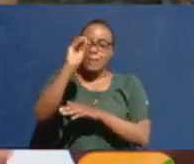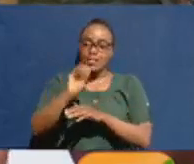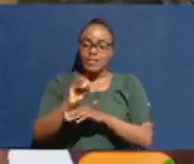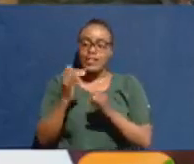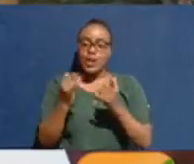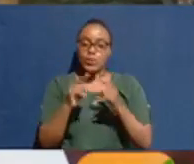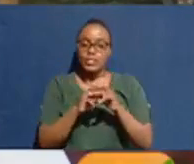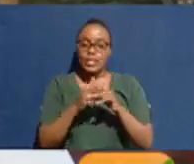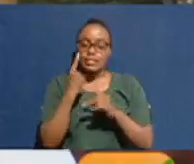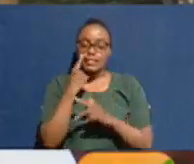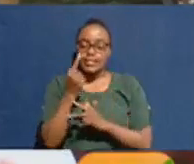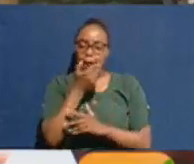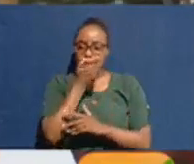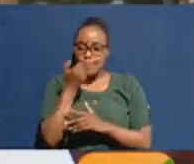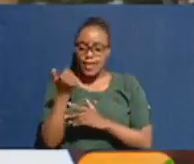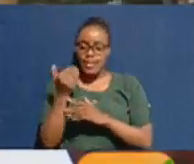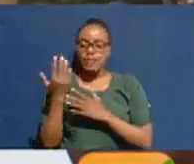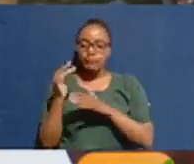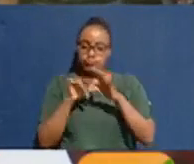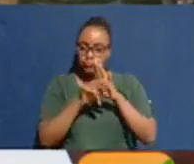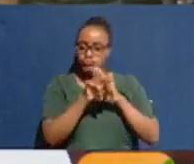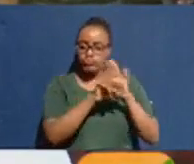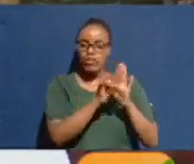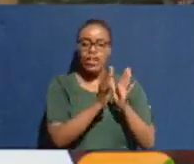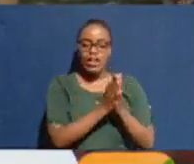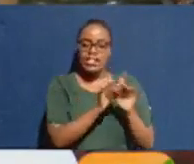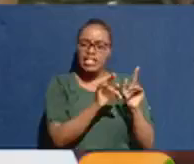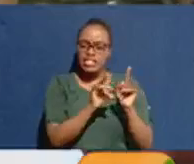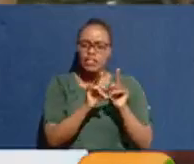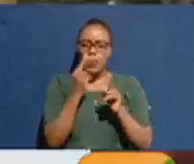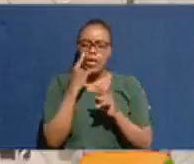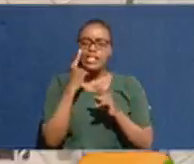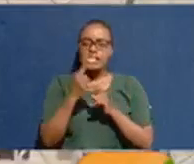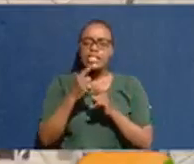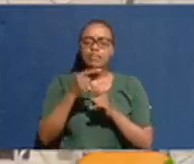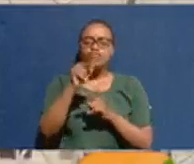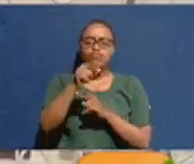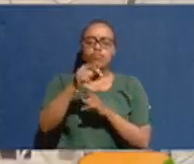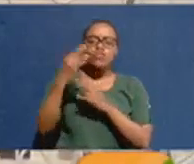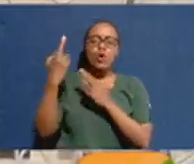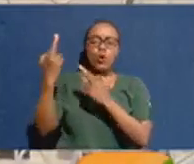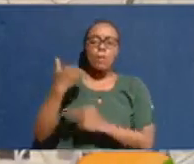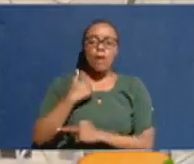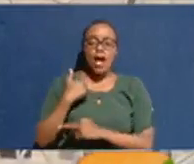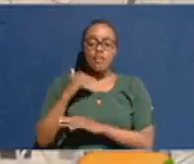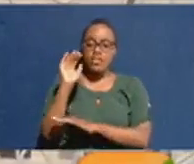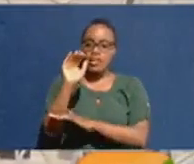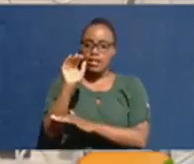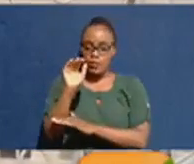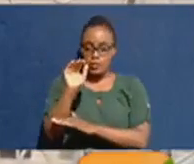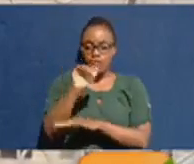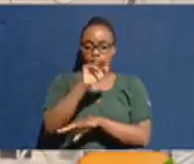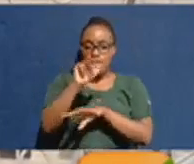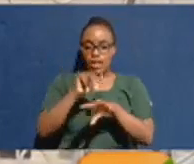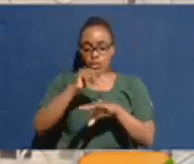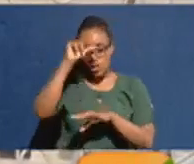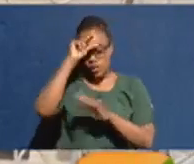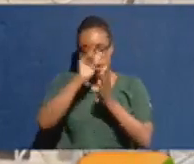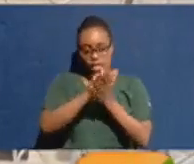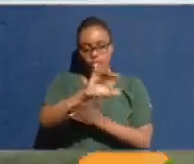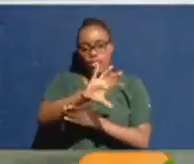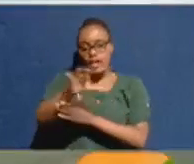better flow and light at the end of the tunnel. Kwa sasa ombi lao ni kwa serikali ya kitaifa na ile ya